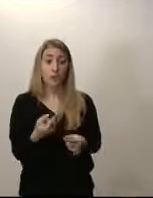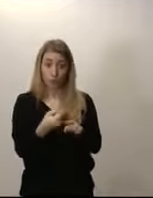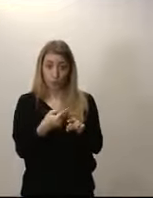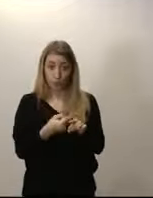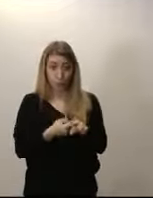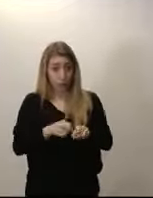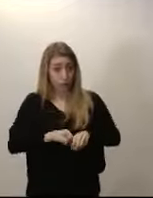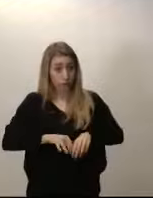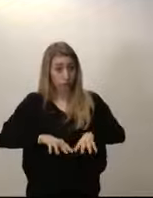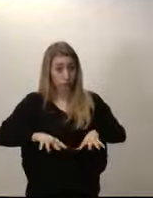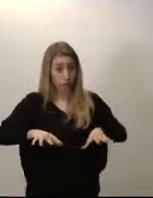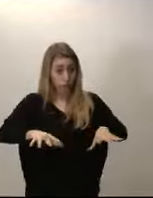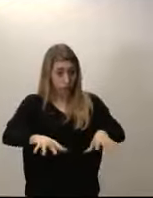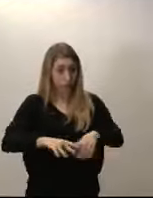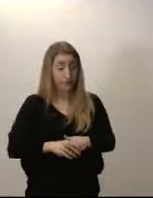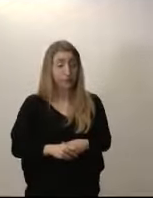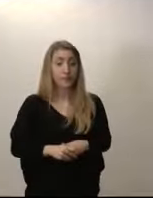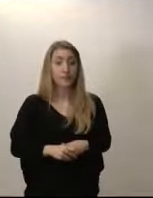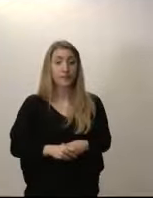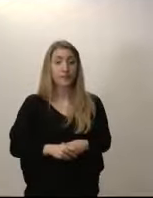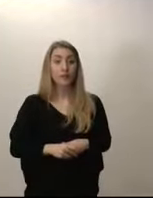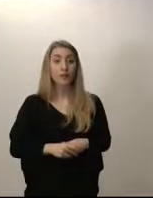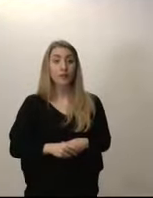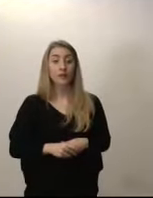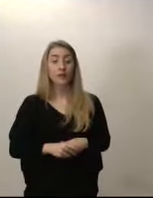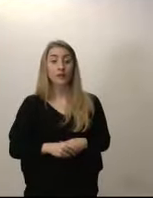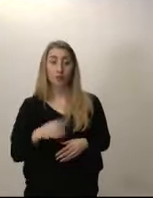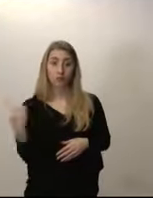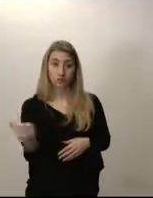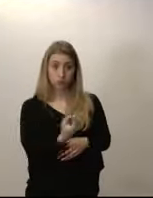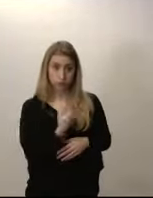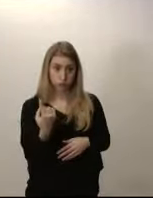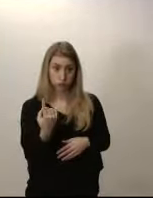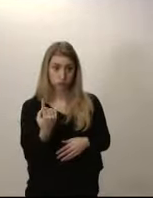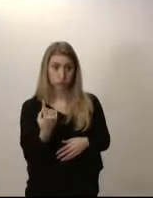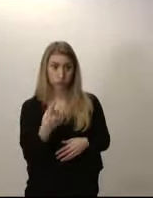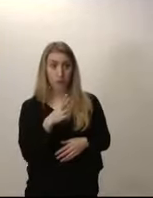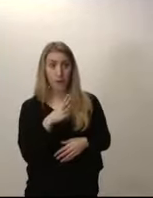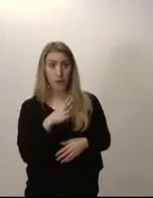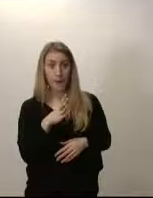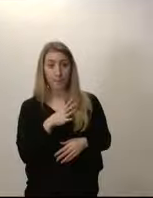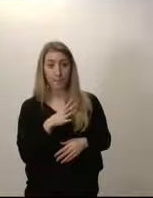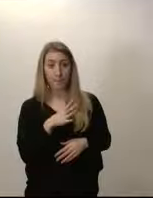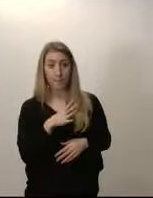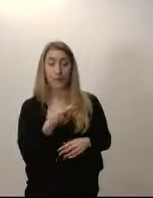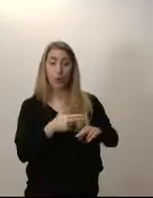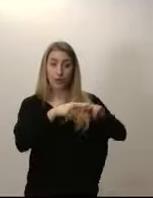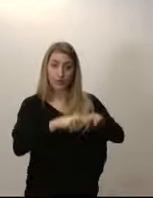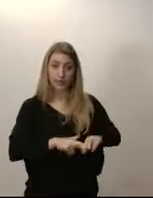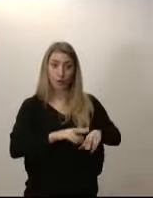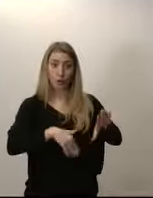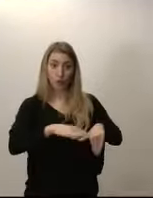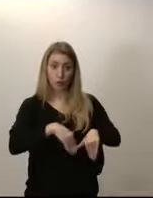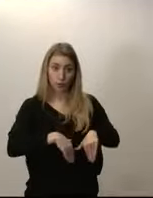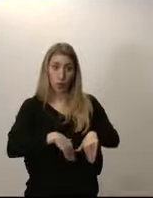plus en plus. Et donc, nous avons, sur le slide suivant, un excédent de fonctionnement